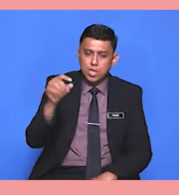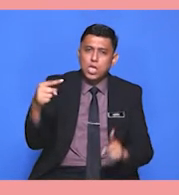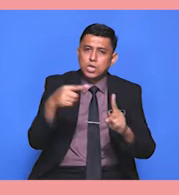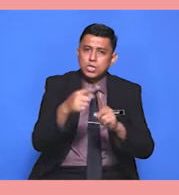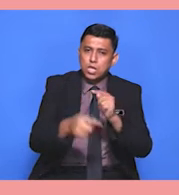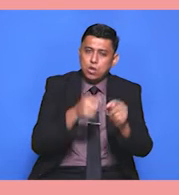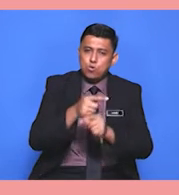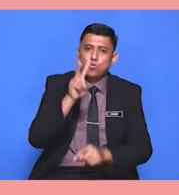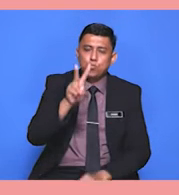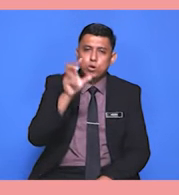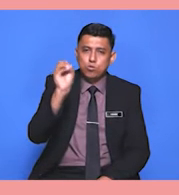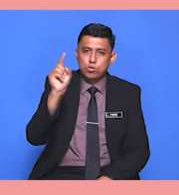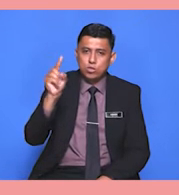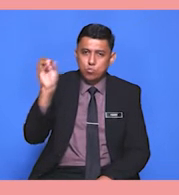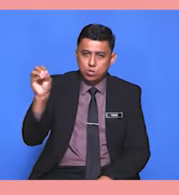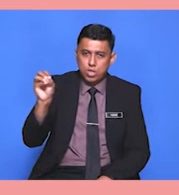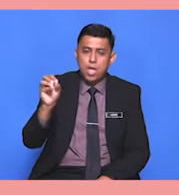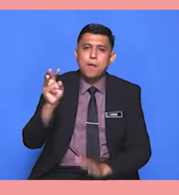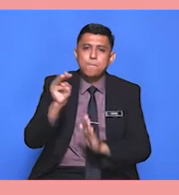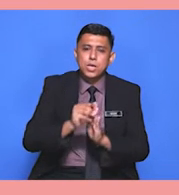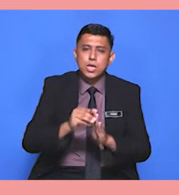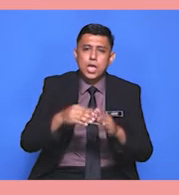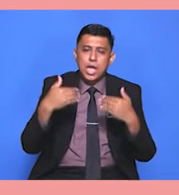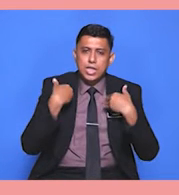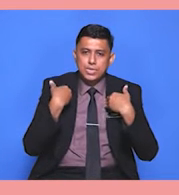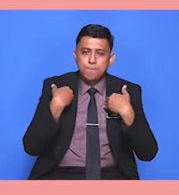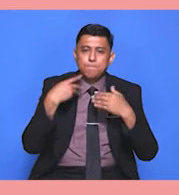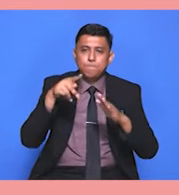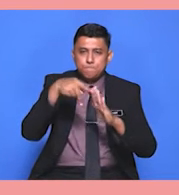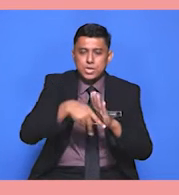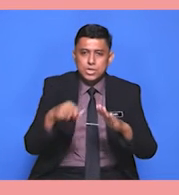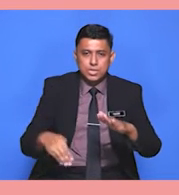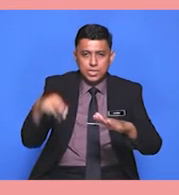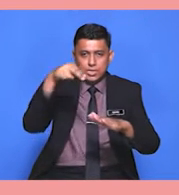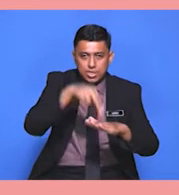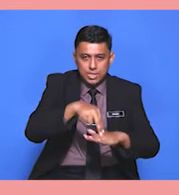ke tahun 2010 mengalami peningkatan.